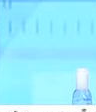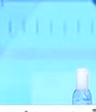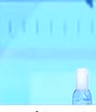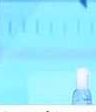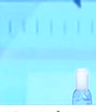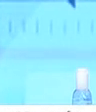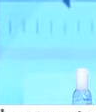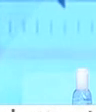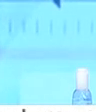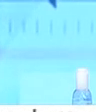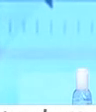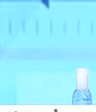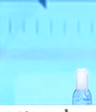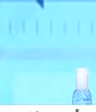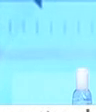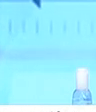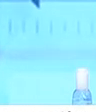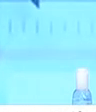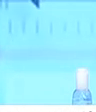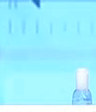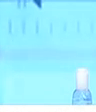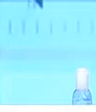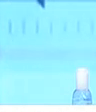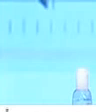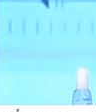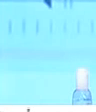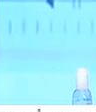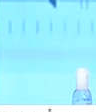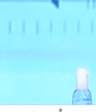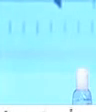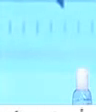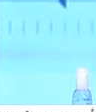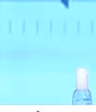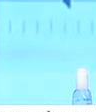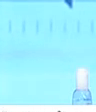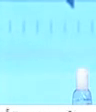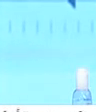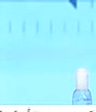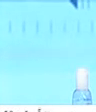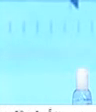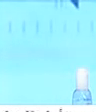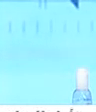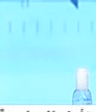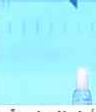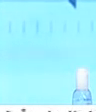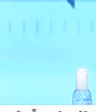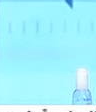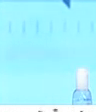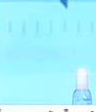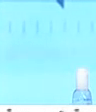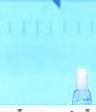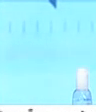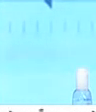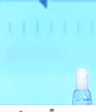المجتمع المدني اللي معناها اه اثبت انه قادر على الاخر في المحن اهليه وانه